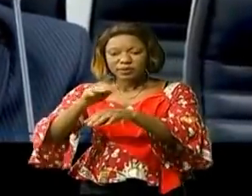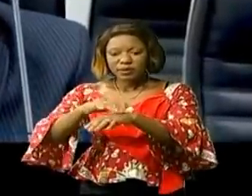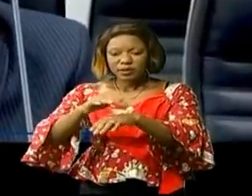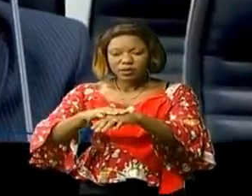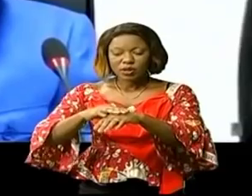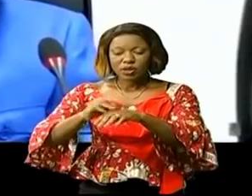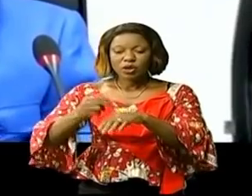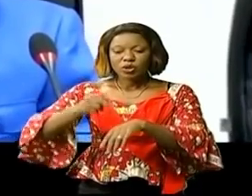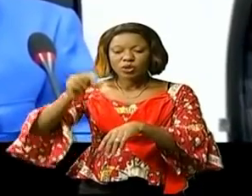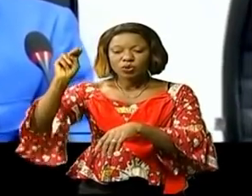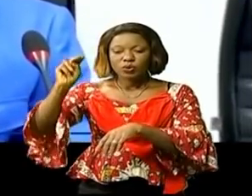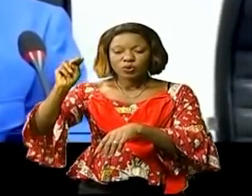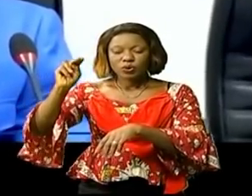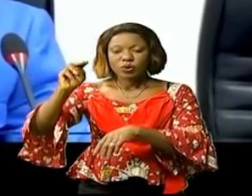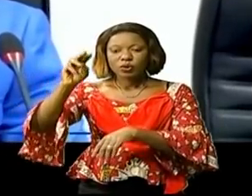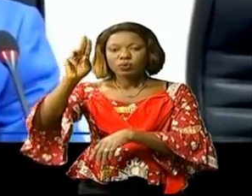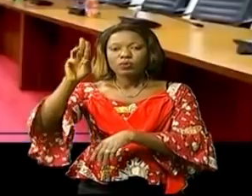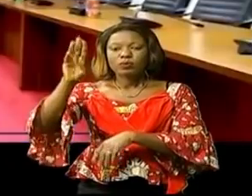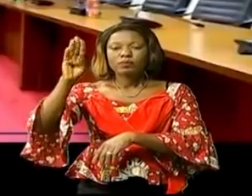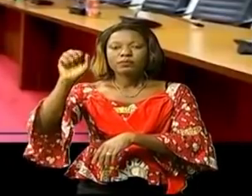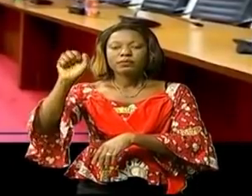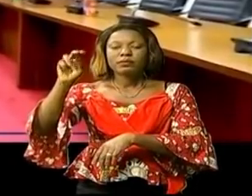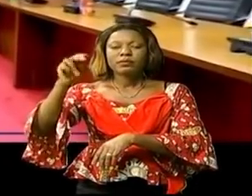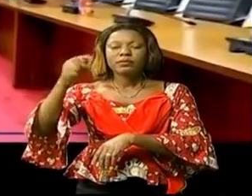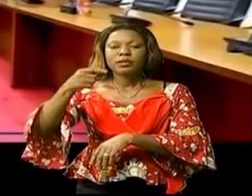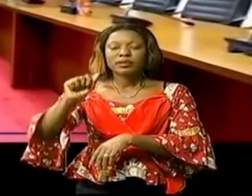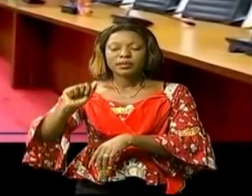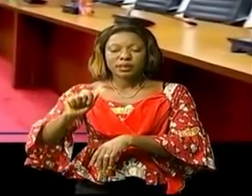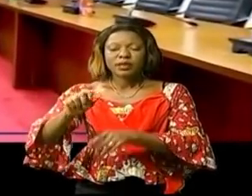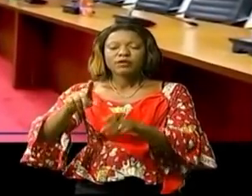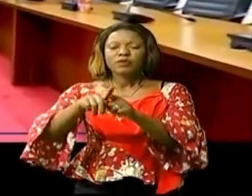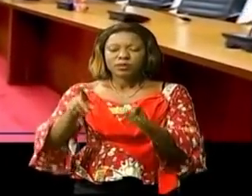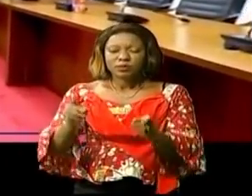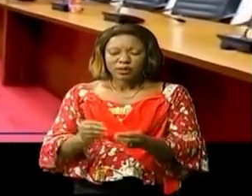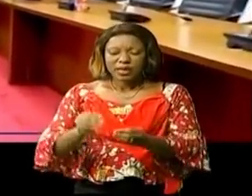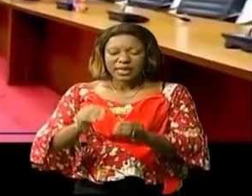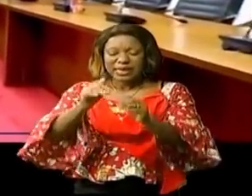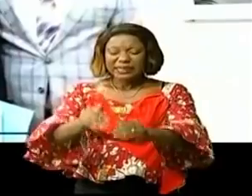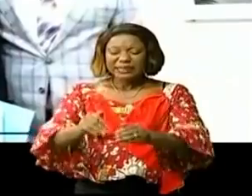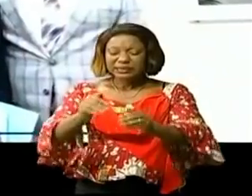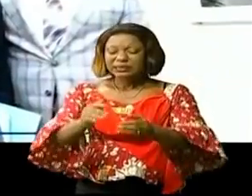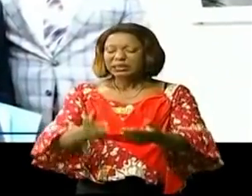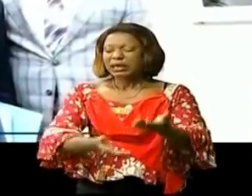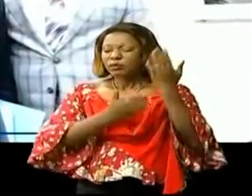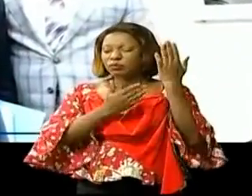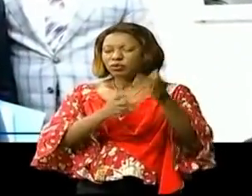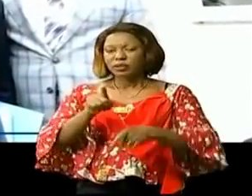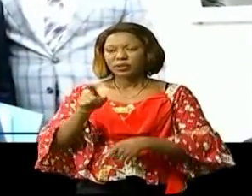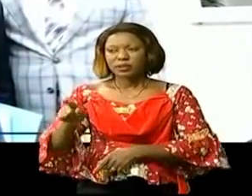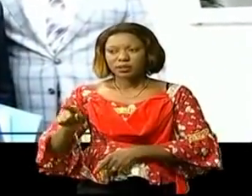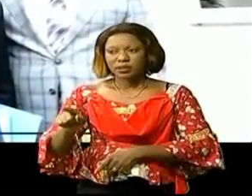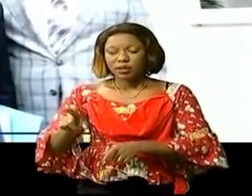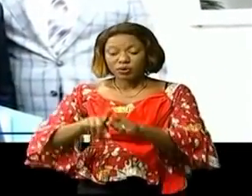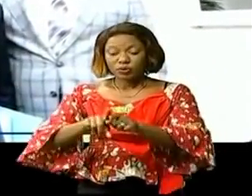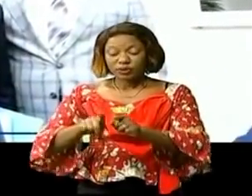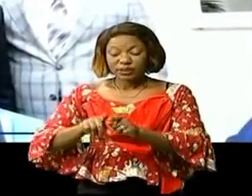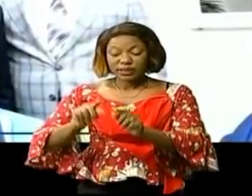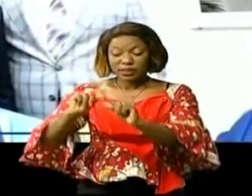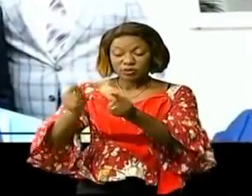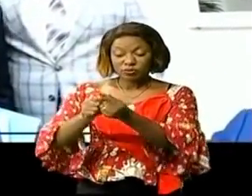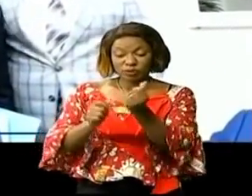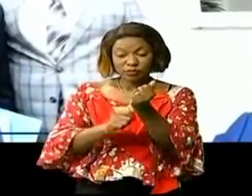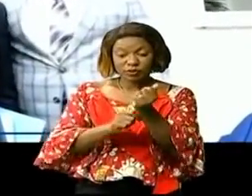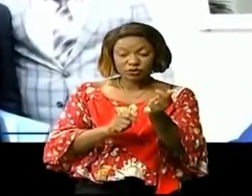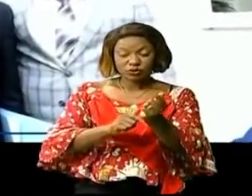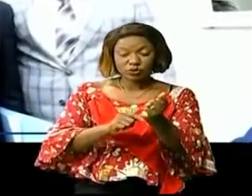de l'agriculture qui occupe une grande place dans l'économie de cette province. Conduite par Mobutu Diala, cette délégation a en outre